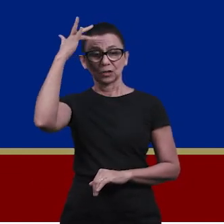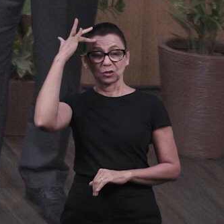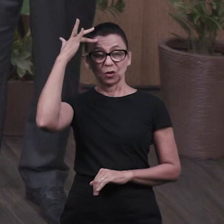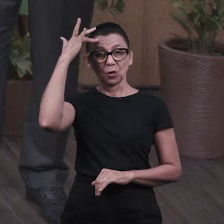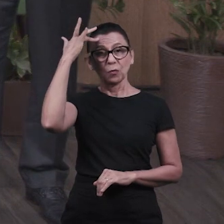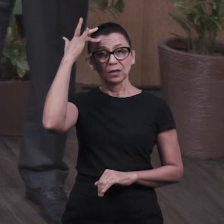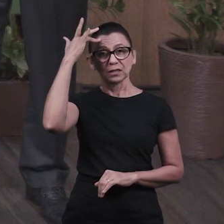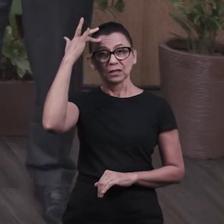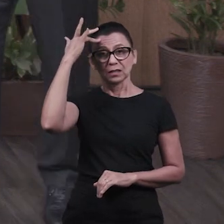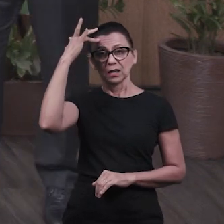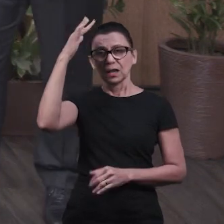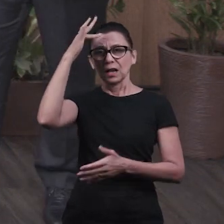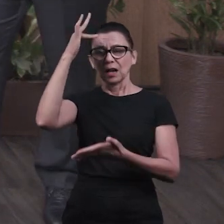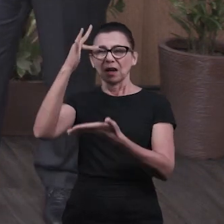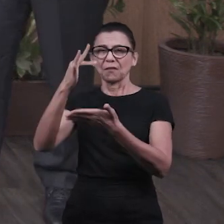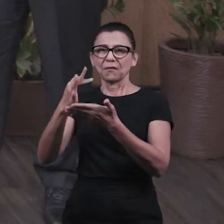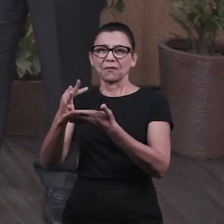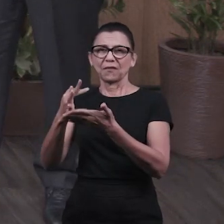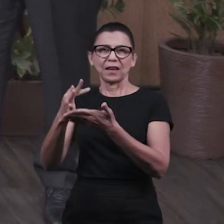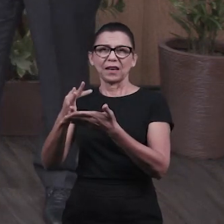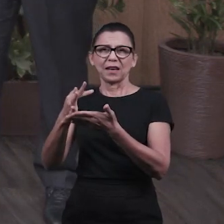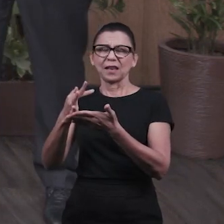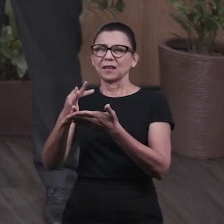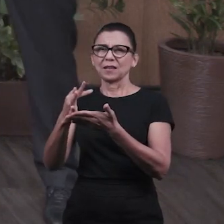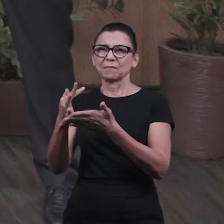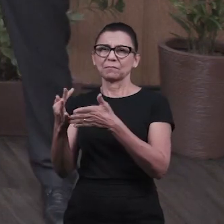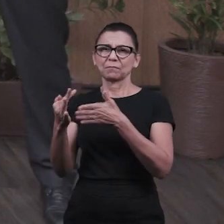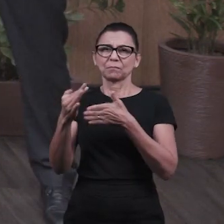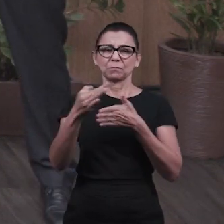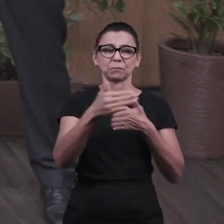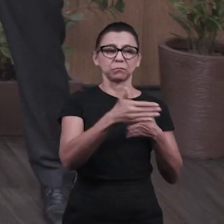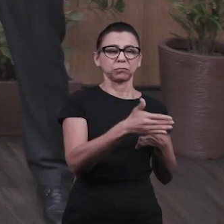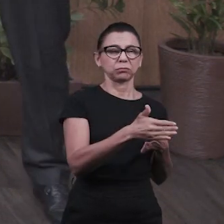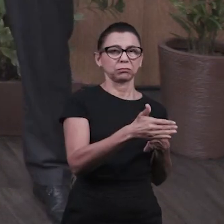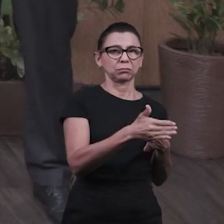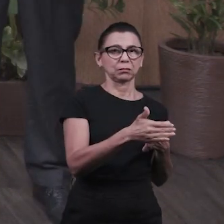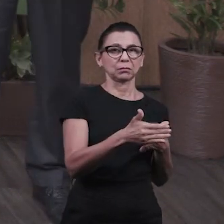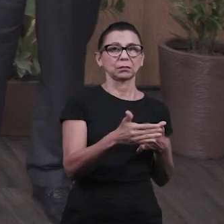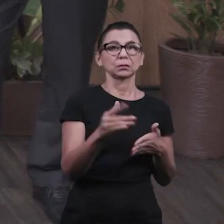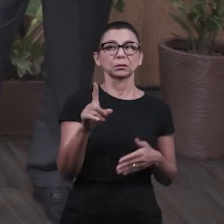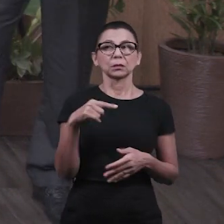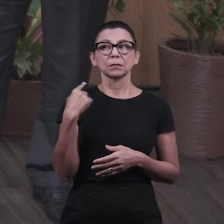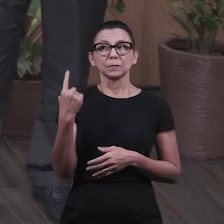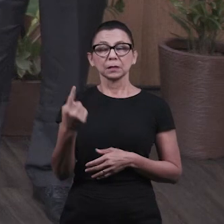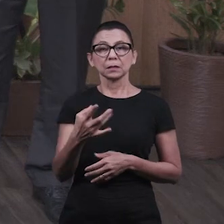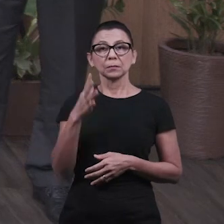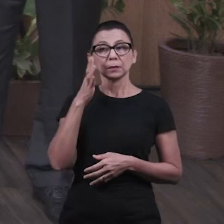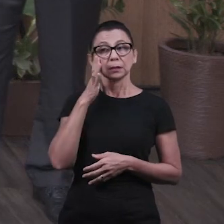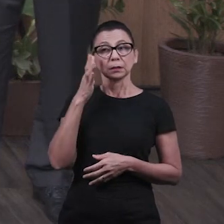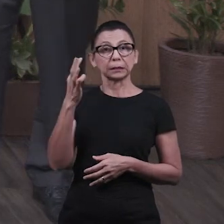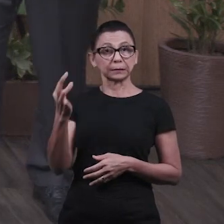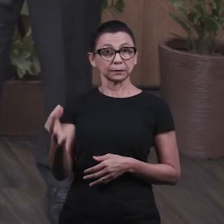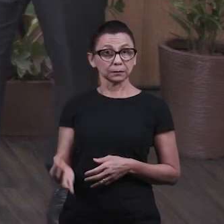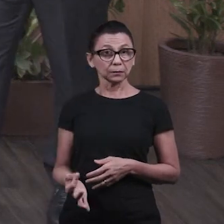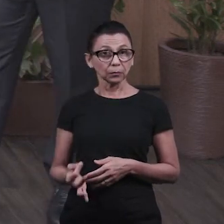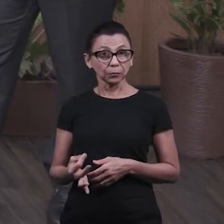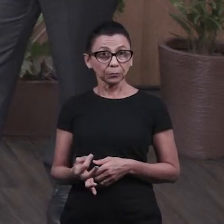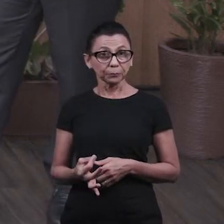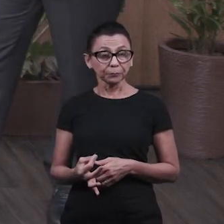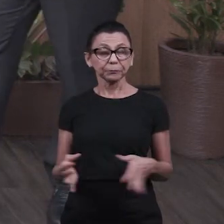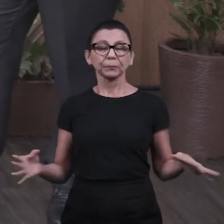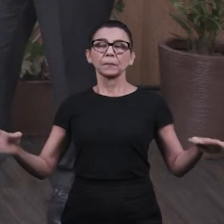vont s'apostater de la foi. Et à partir de là, il est indispensable d'être attentif en communion avec